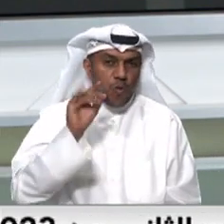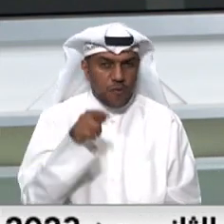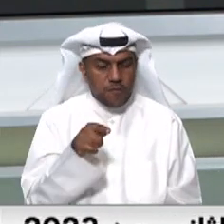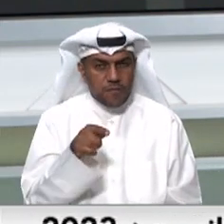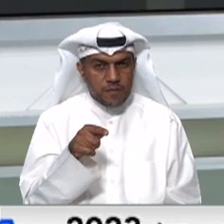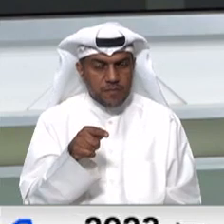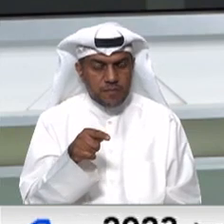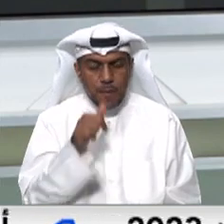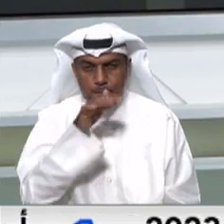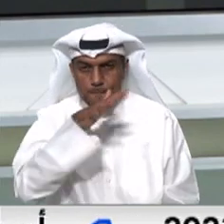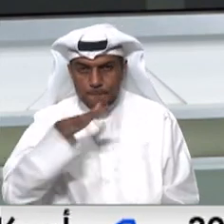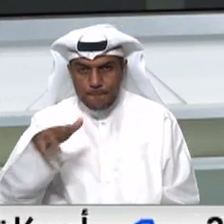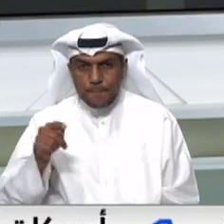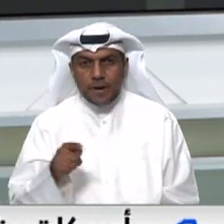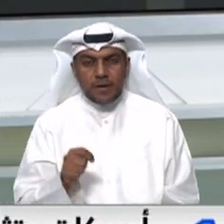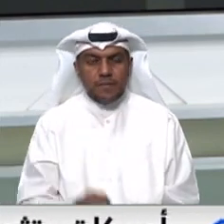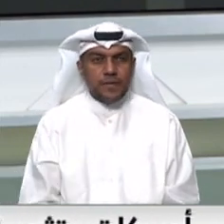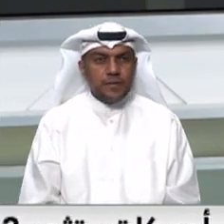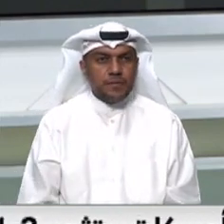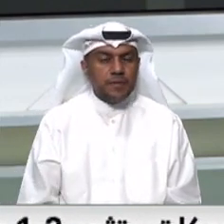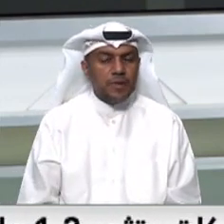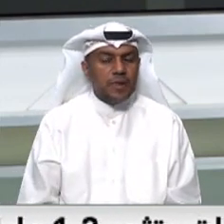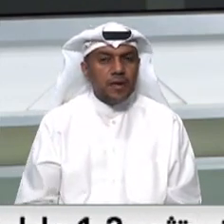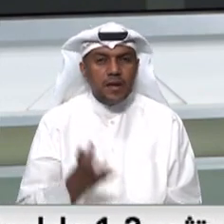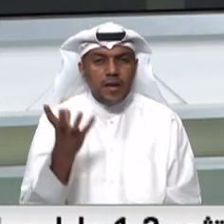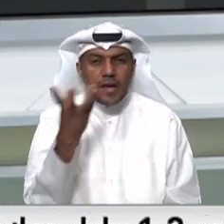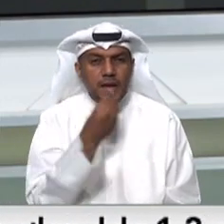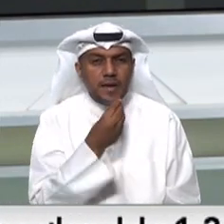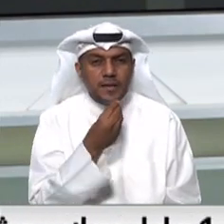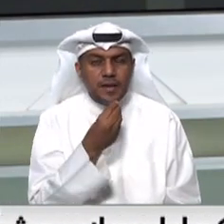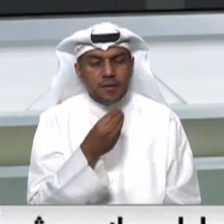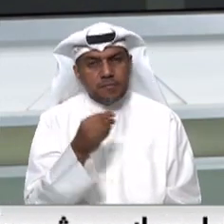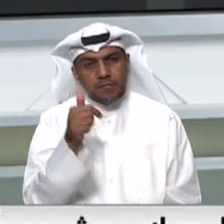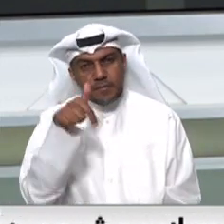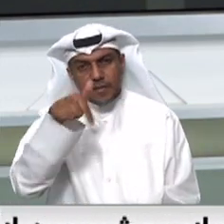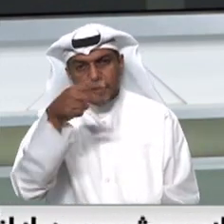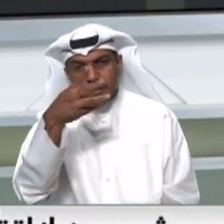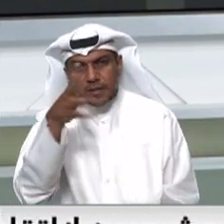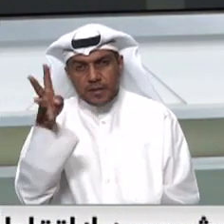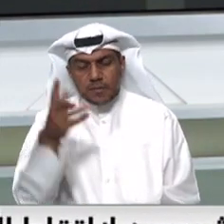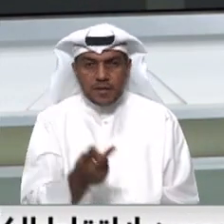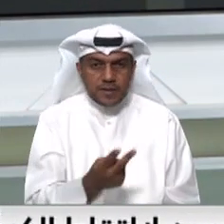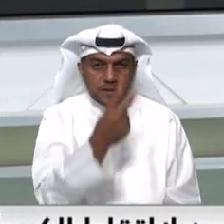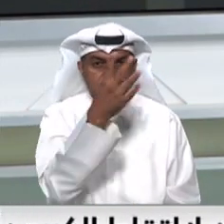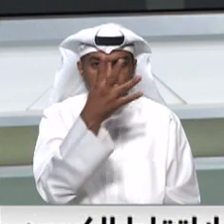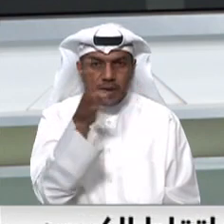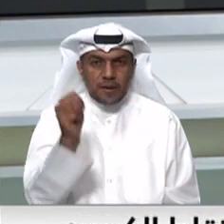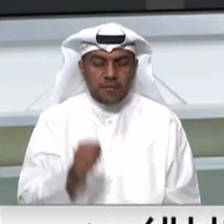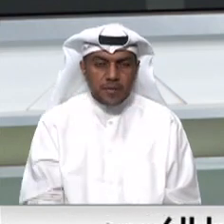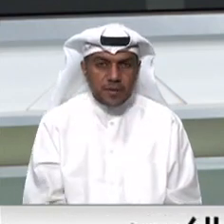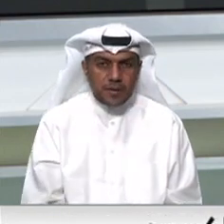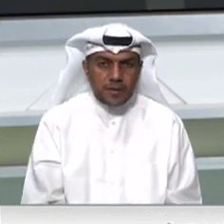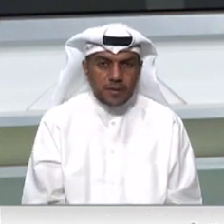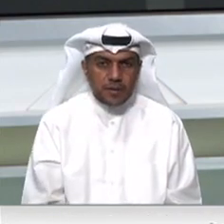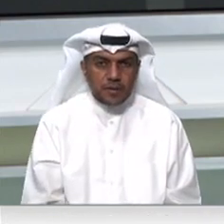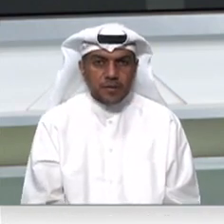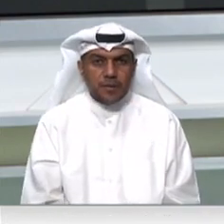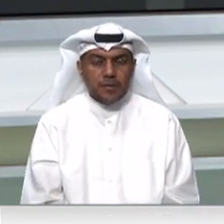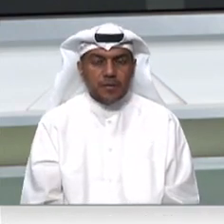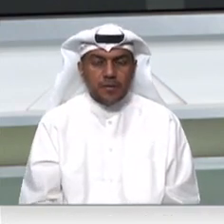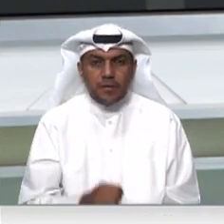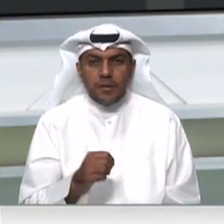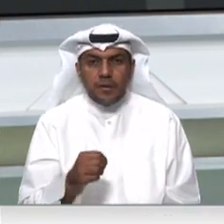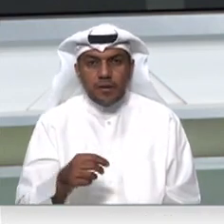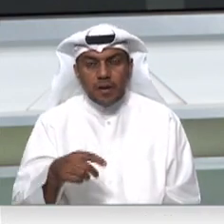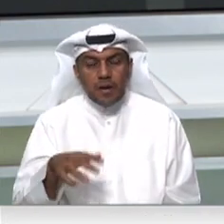المناطق الساحلية والجزر. درجات الحرارة تتفاوت ما بين 46 إلى 47 درجة مئوية. أما بالنسبة